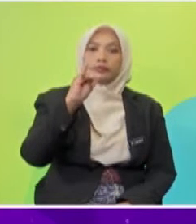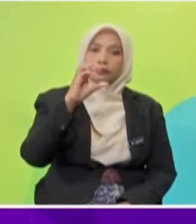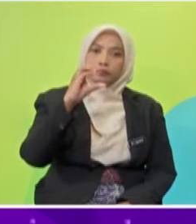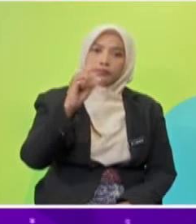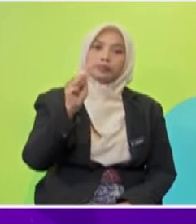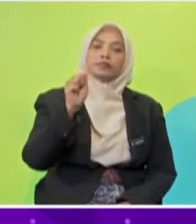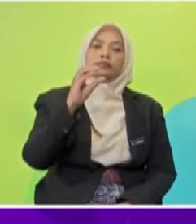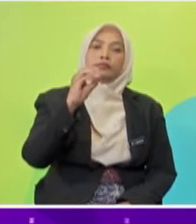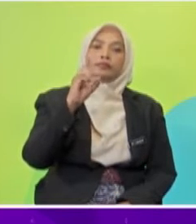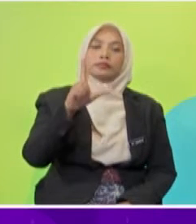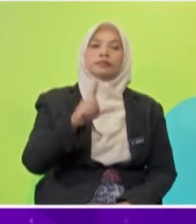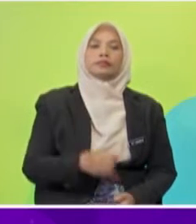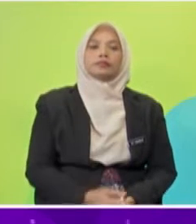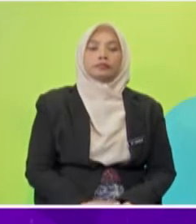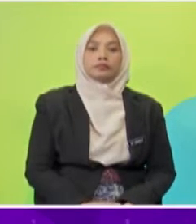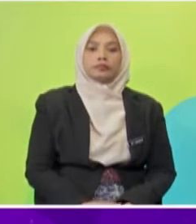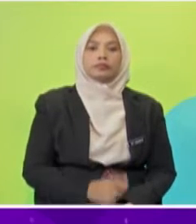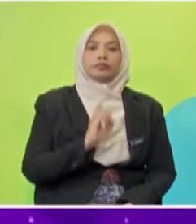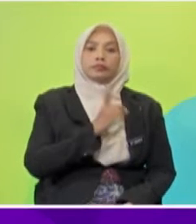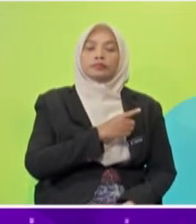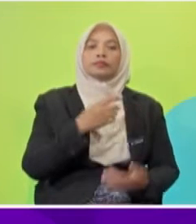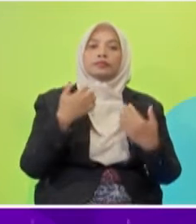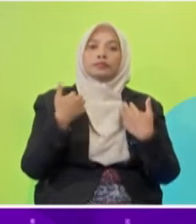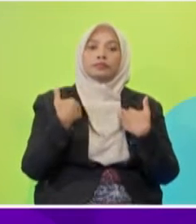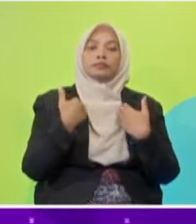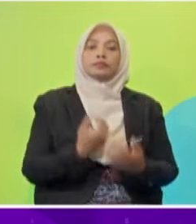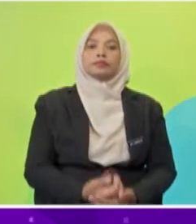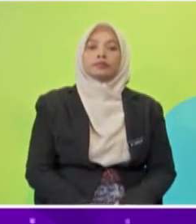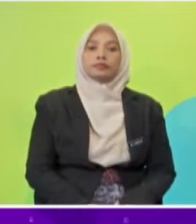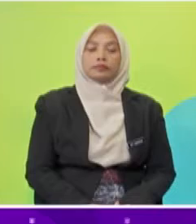ada Allahyarham Tan Sri P. Ramli dan kita ada Allahyarham